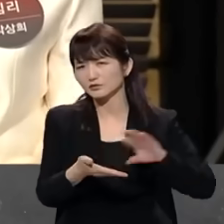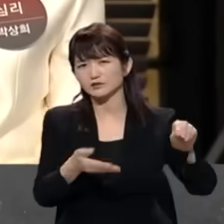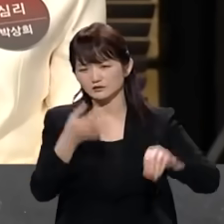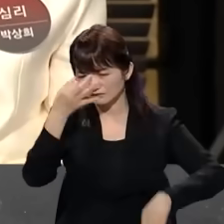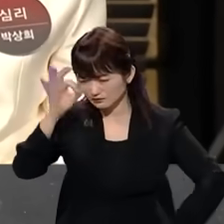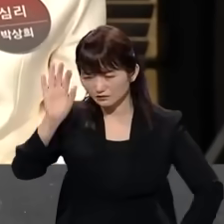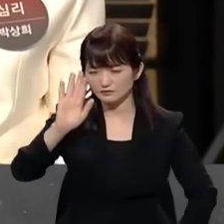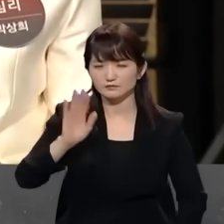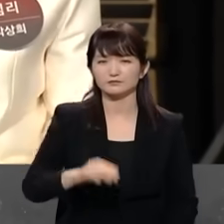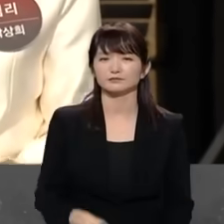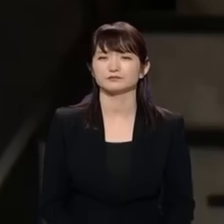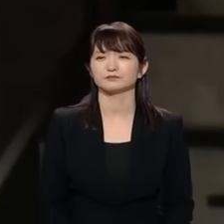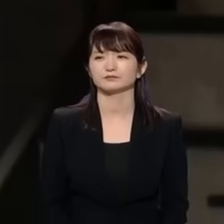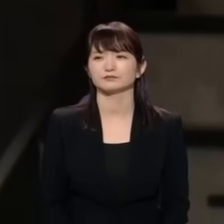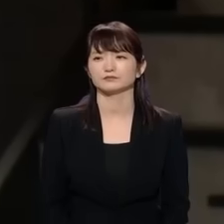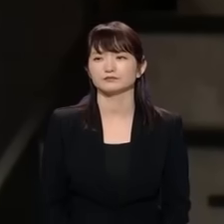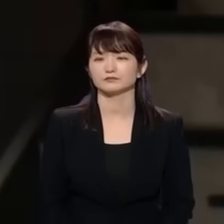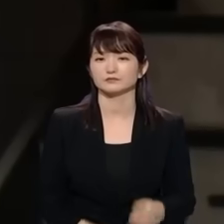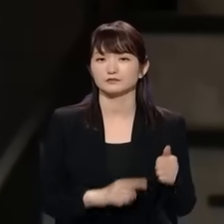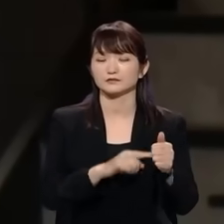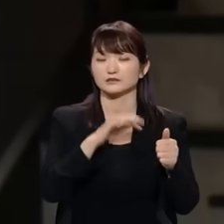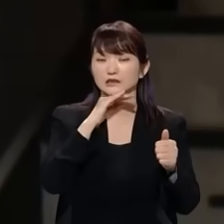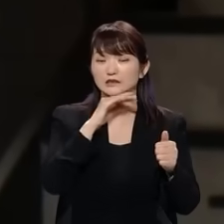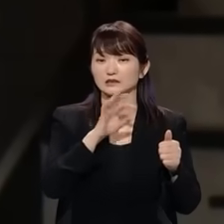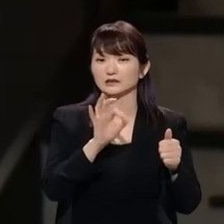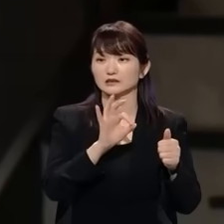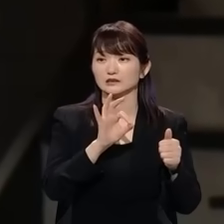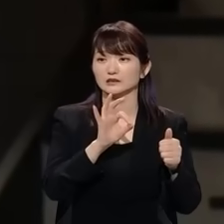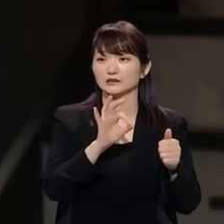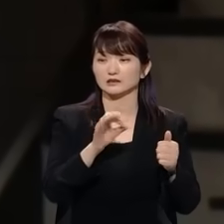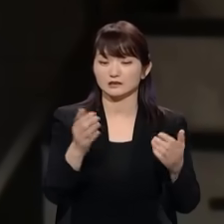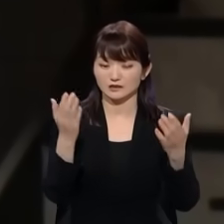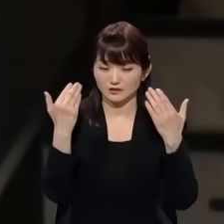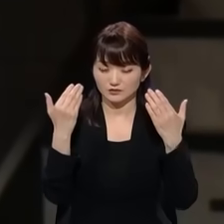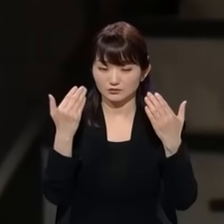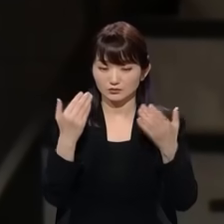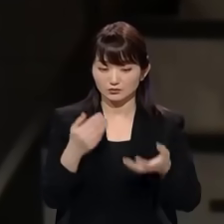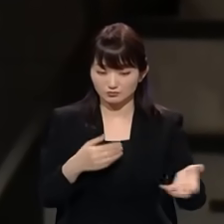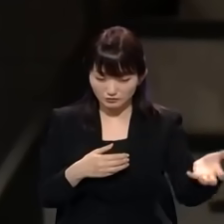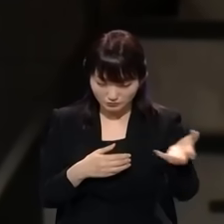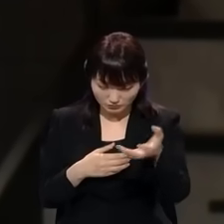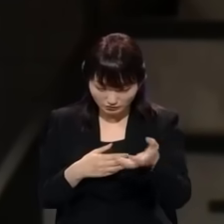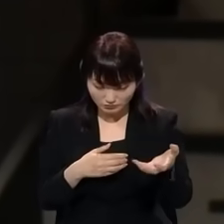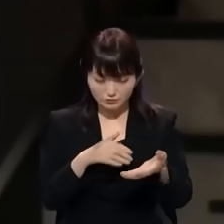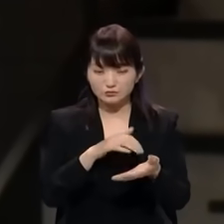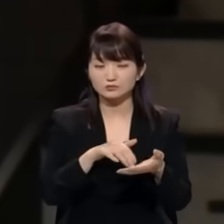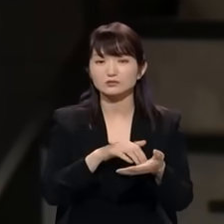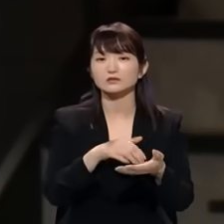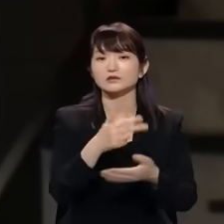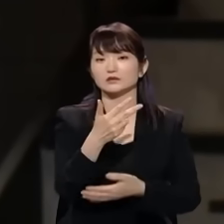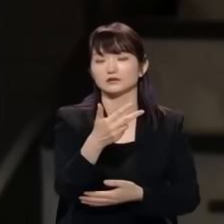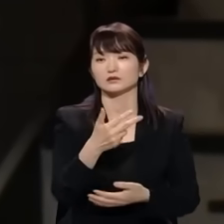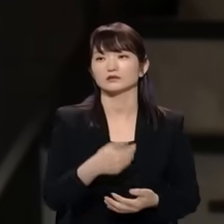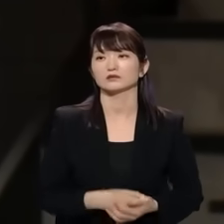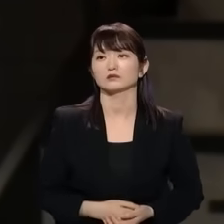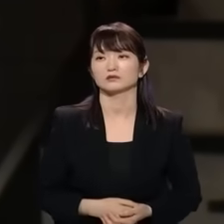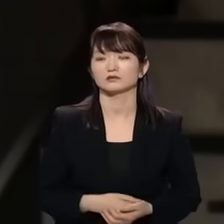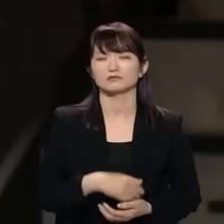않고 있다고 하는데요. 이 아이가 지금 10살이잖아요. 근데 전학을 뭐 7번을 다녔다? 그럼 지금 이게 뭐